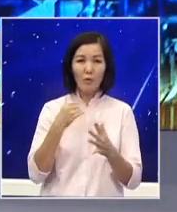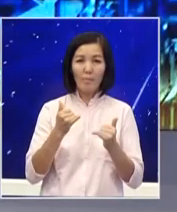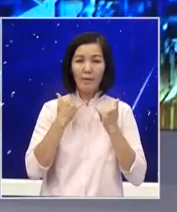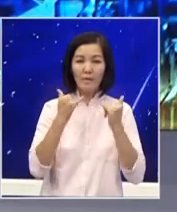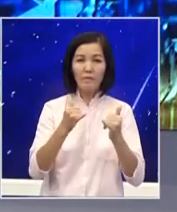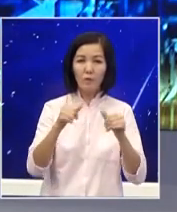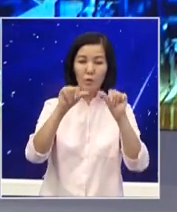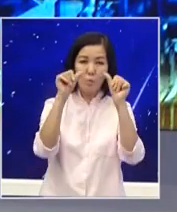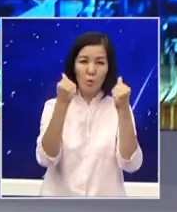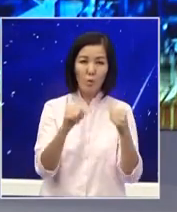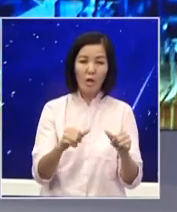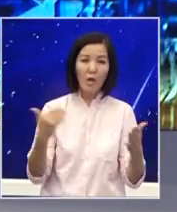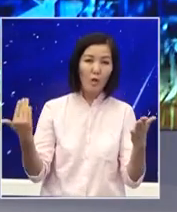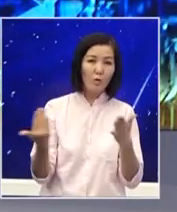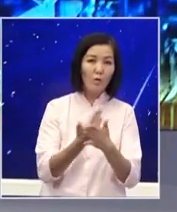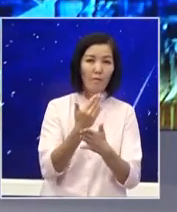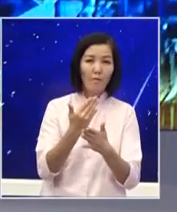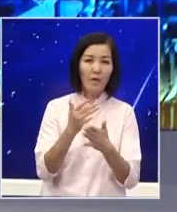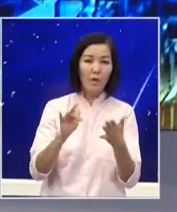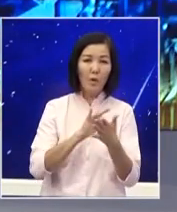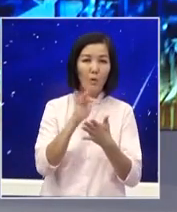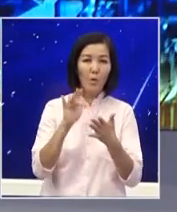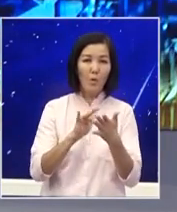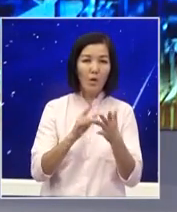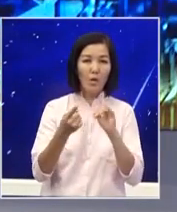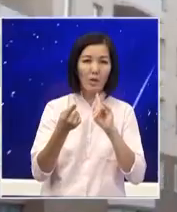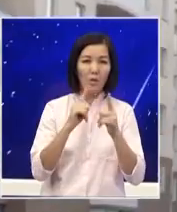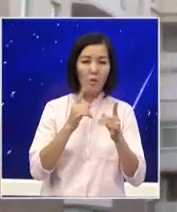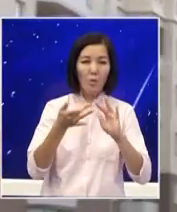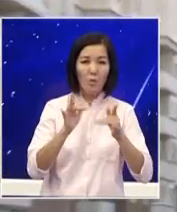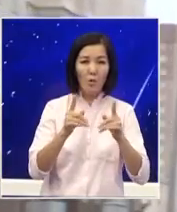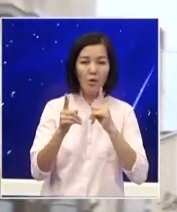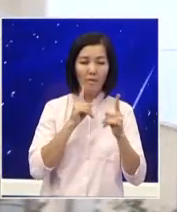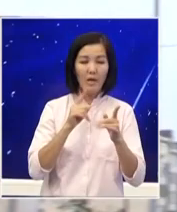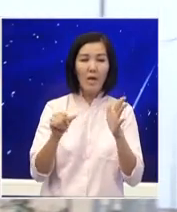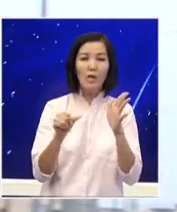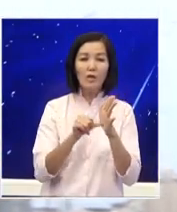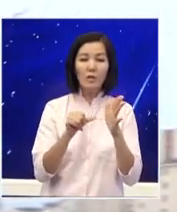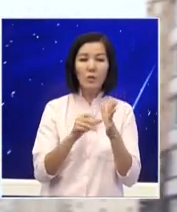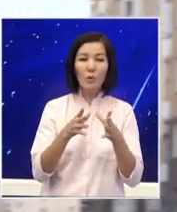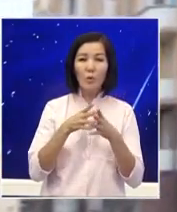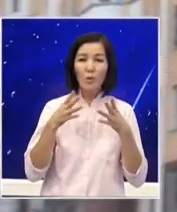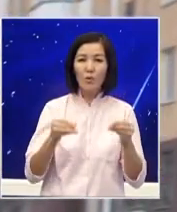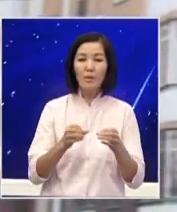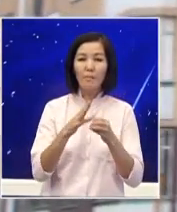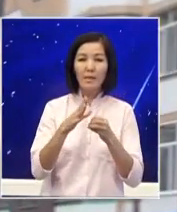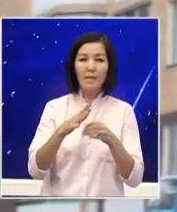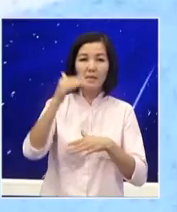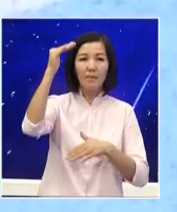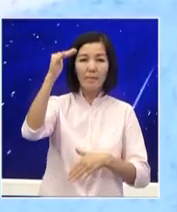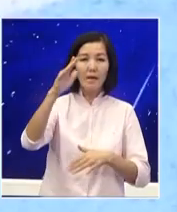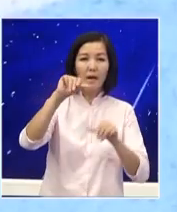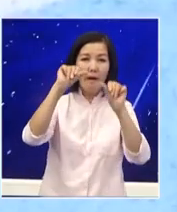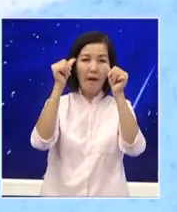урал в новом микрорайоне города а также он конференция в 7 микрорайоне когтем появился 15-метровый арт-объект